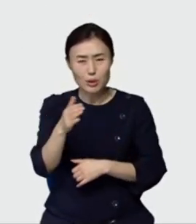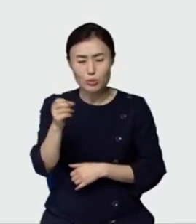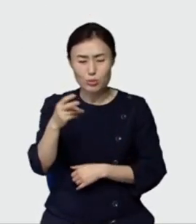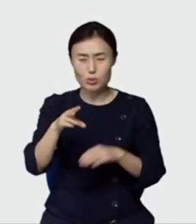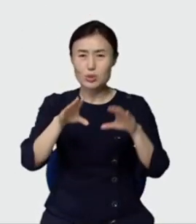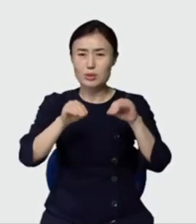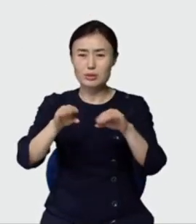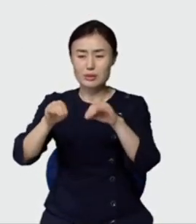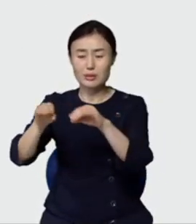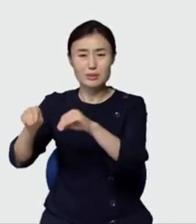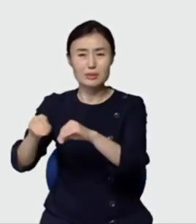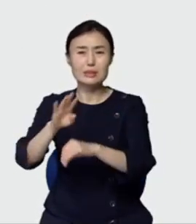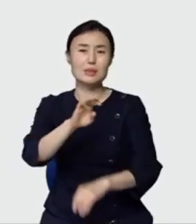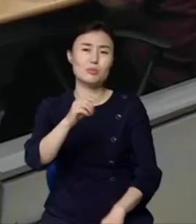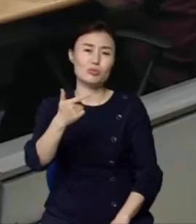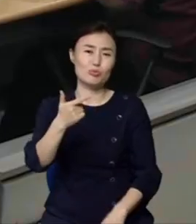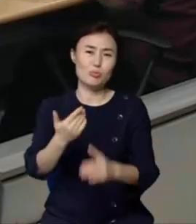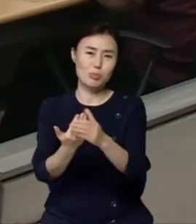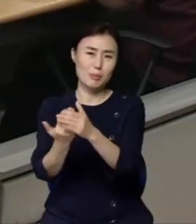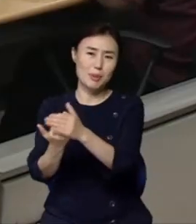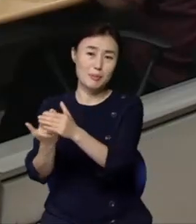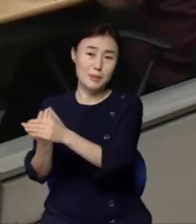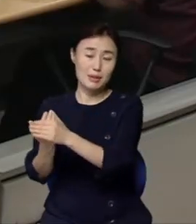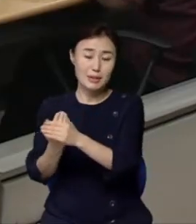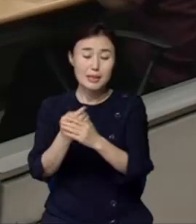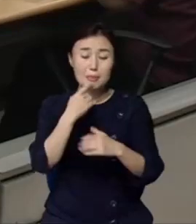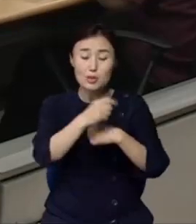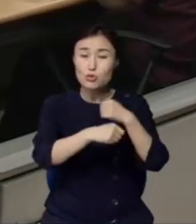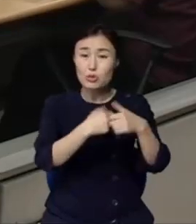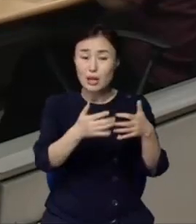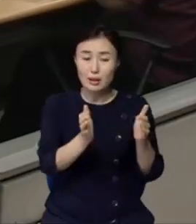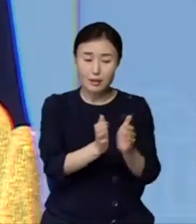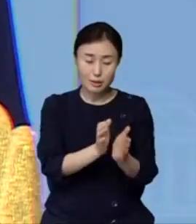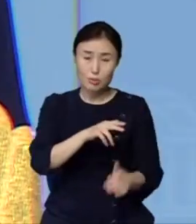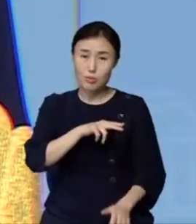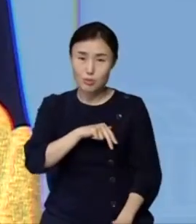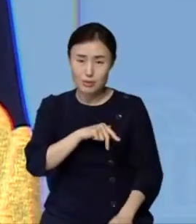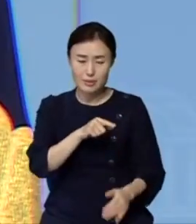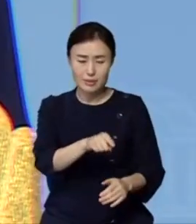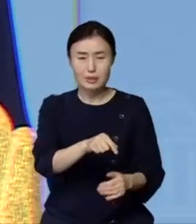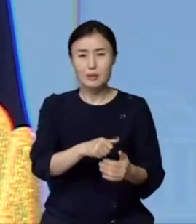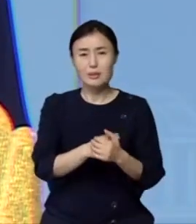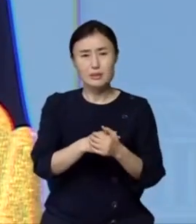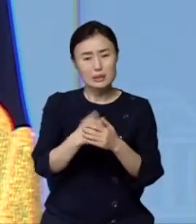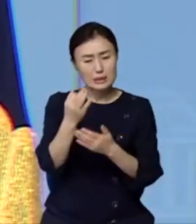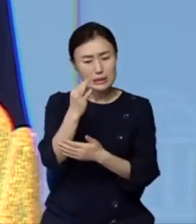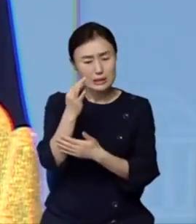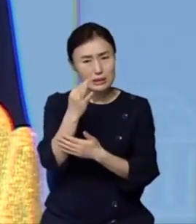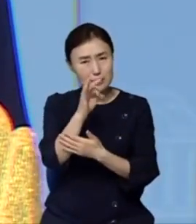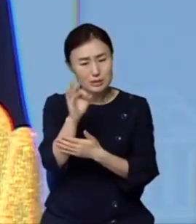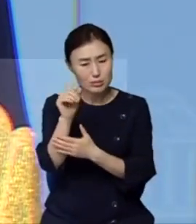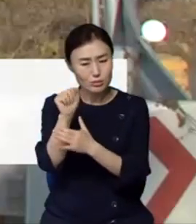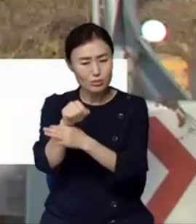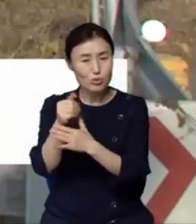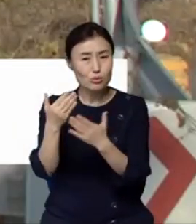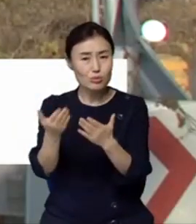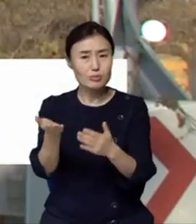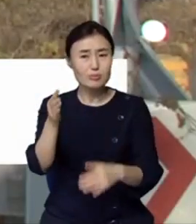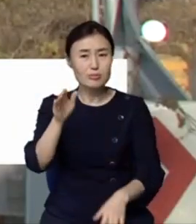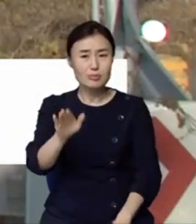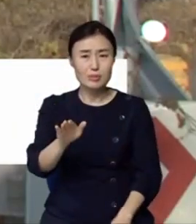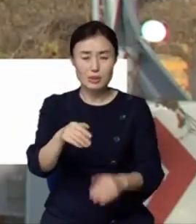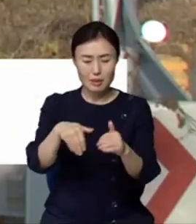건 모두 46건. 김혜재 더불어민주당 의원이 원안이의 원전 재가동 승인 후 원전 정지 현황을 분석한